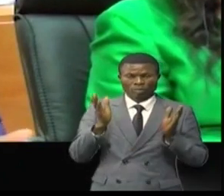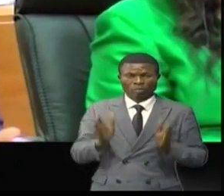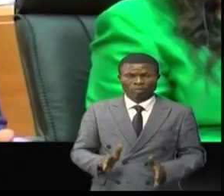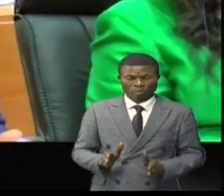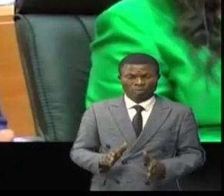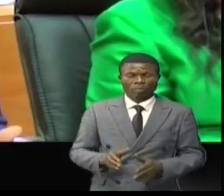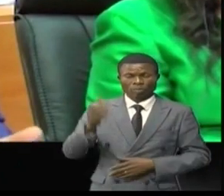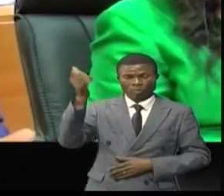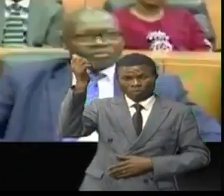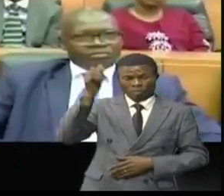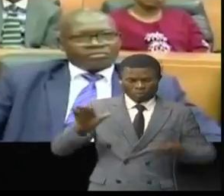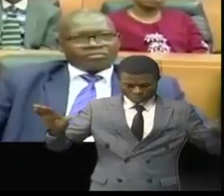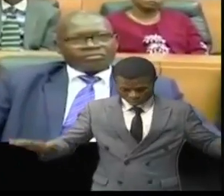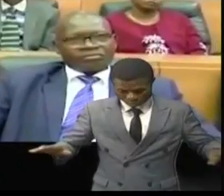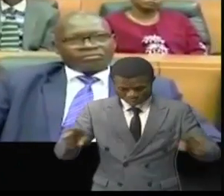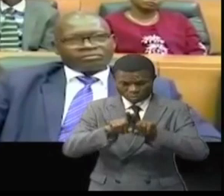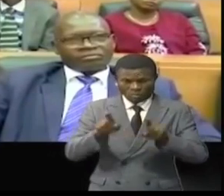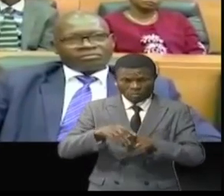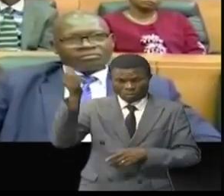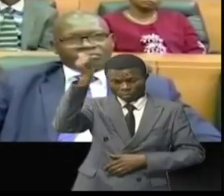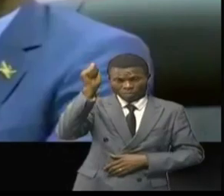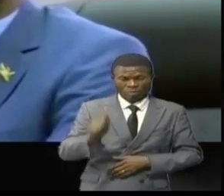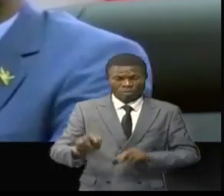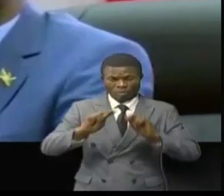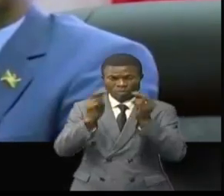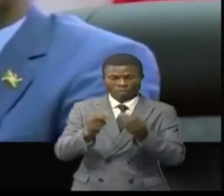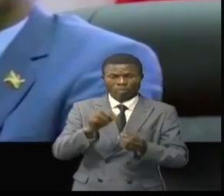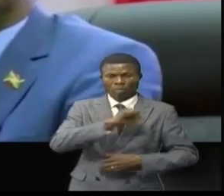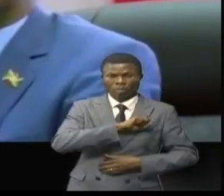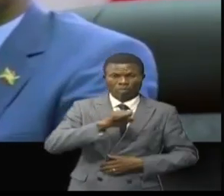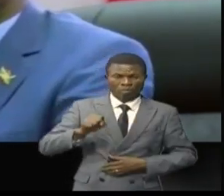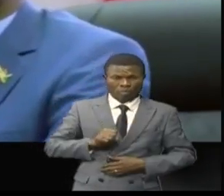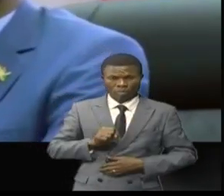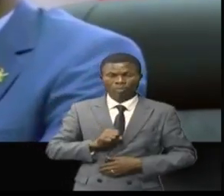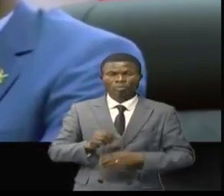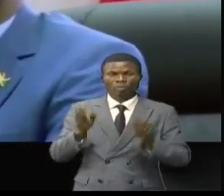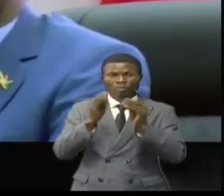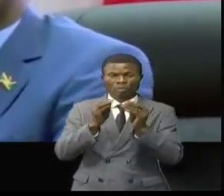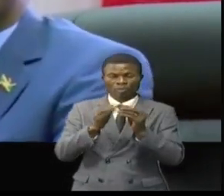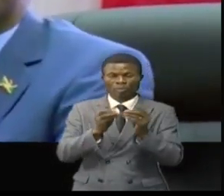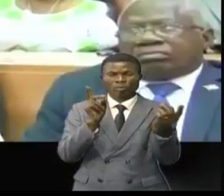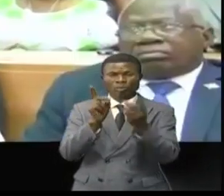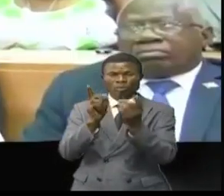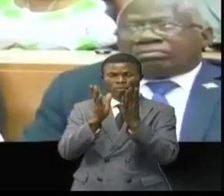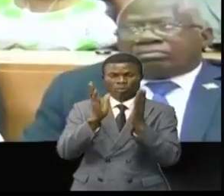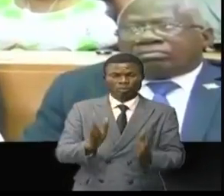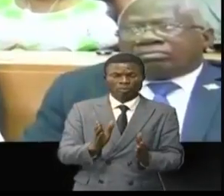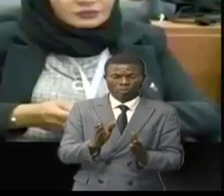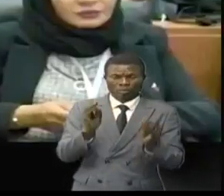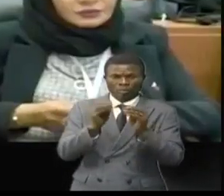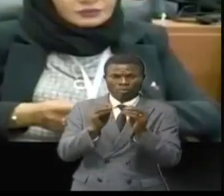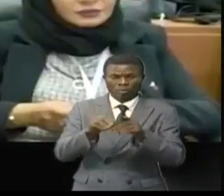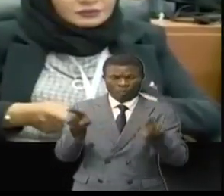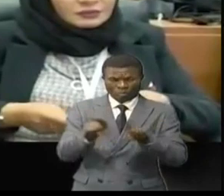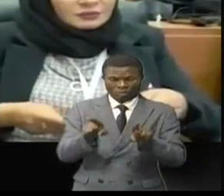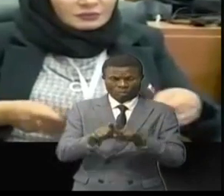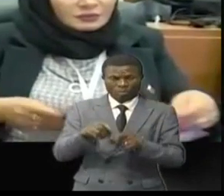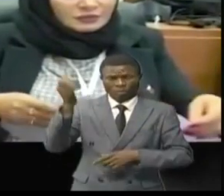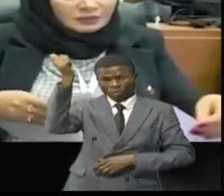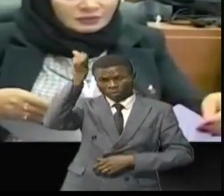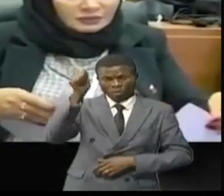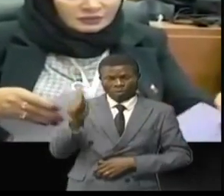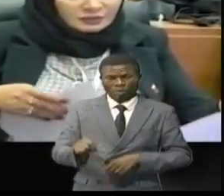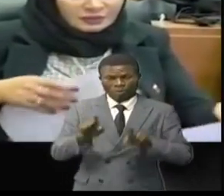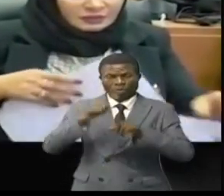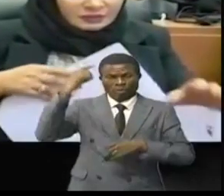arabo-africains réunis au sein de la Ligue des Sénats, Conseil consultatif Choura et Conseil similaire d'Afrique et du monde arabe